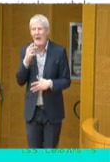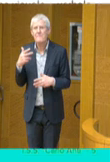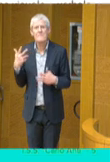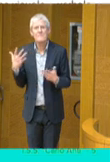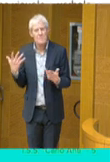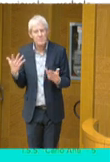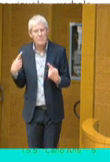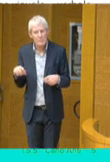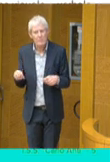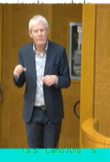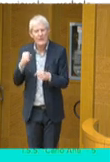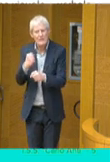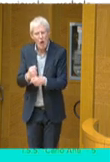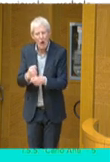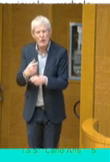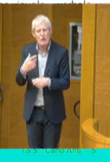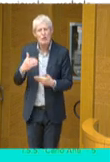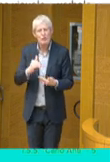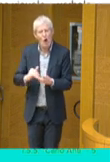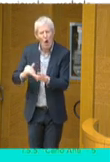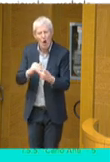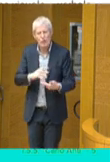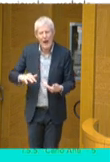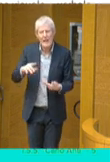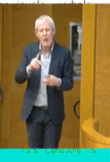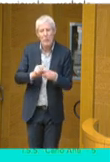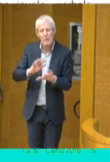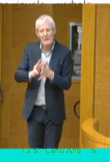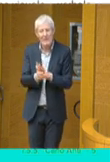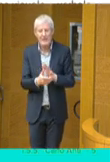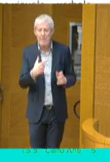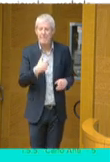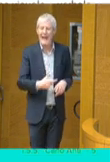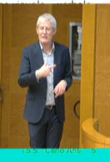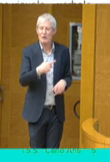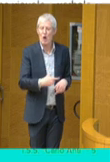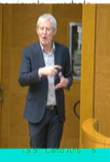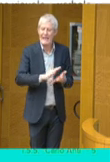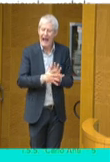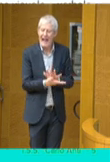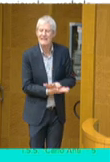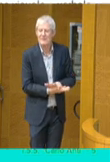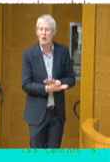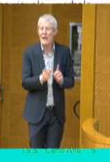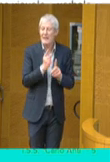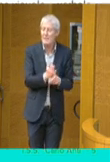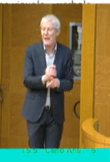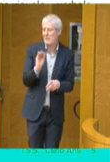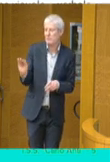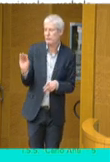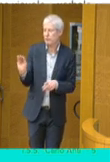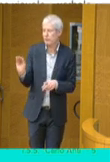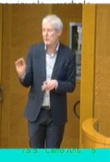una personalizzazione di queste storie sociali sulla base delle richieste specifiche delle scuole. Quindi